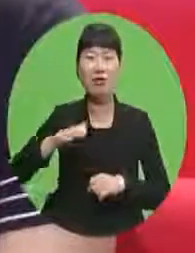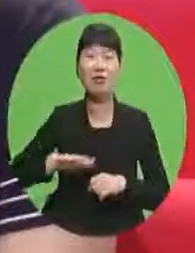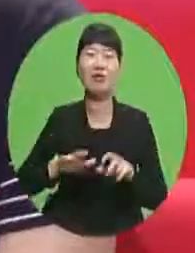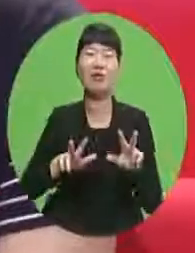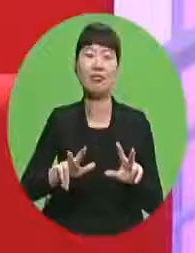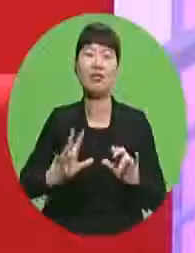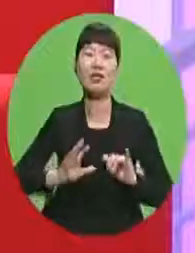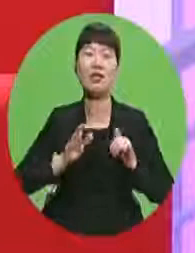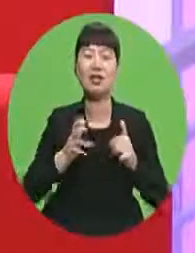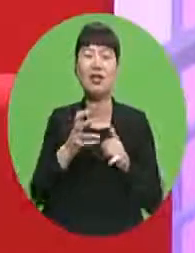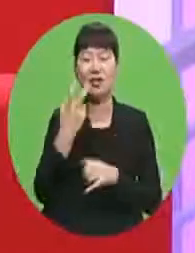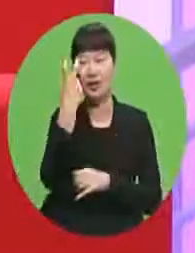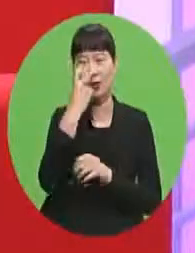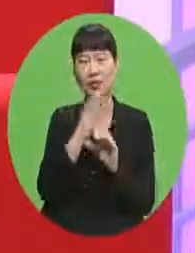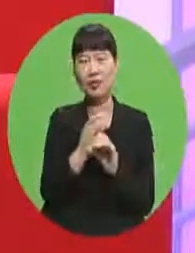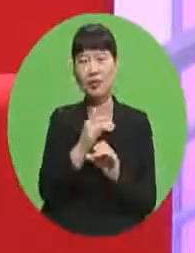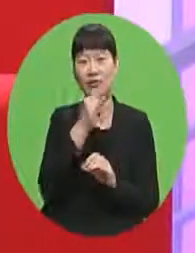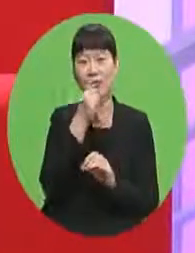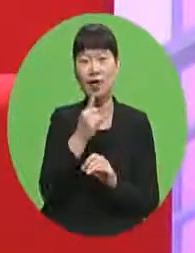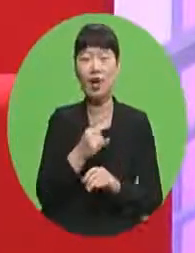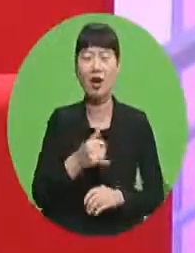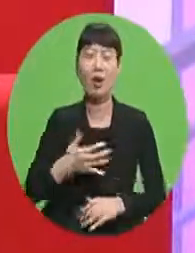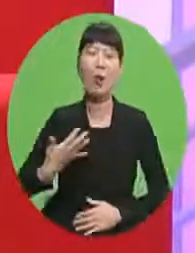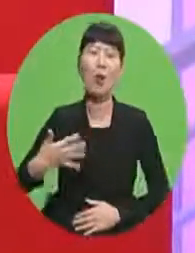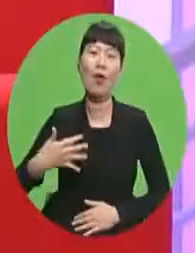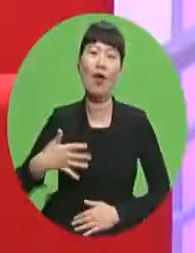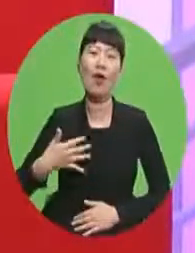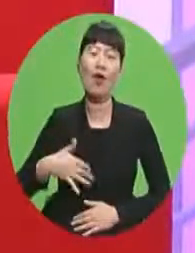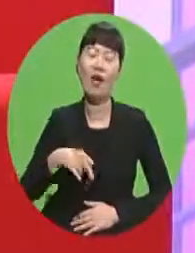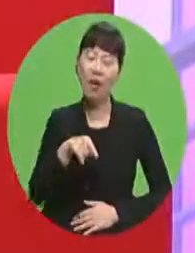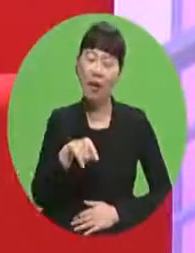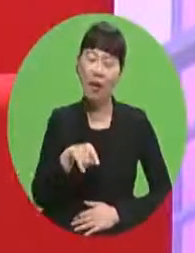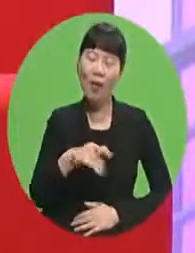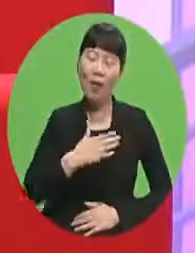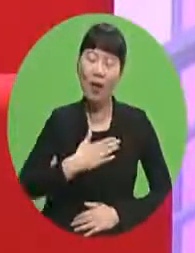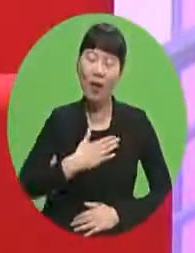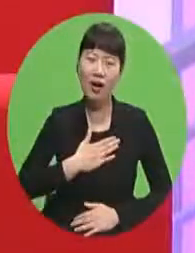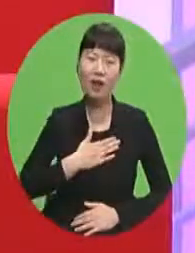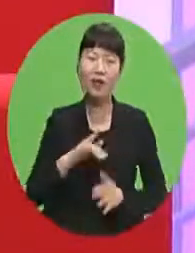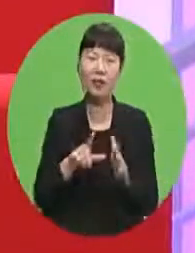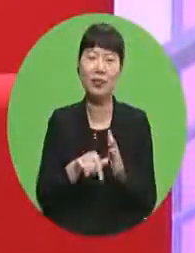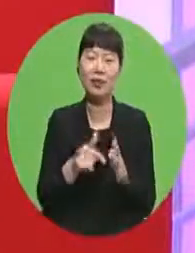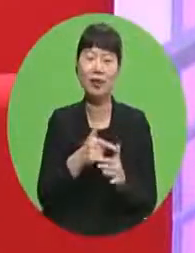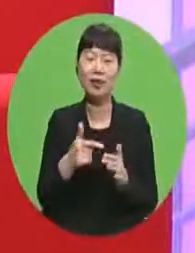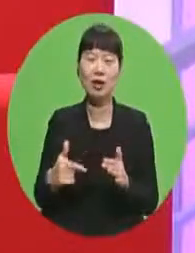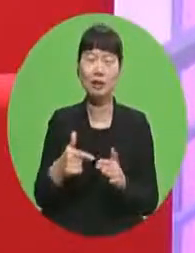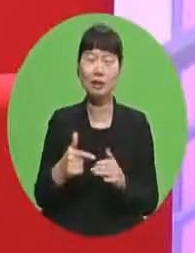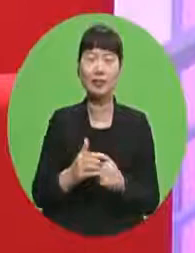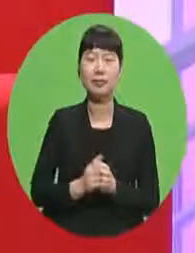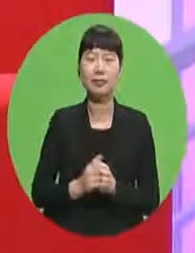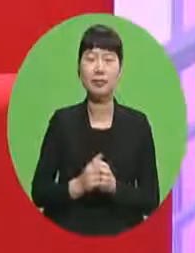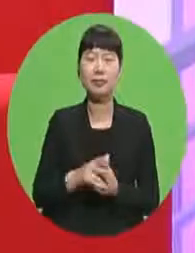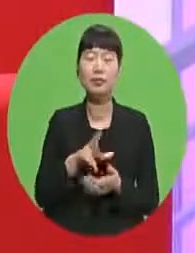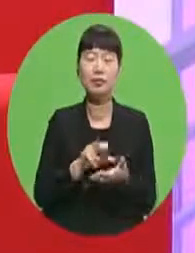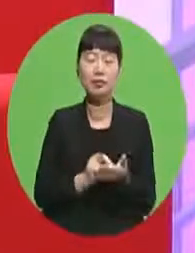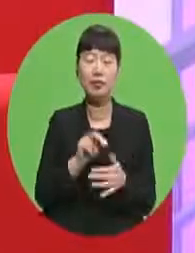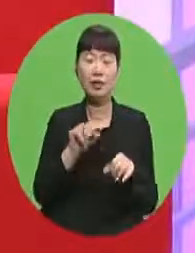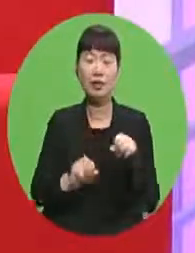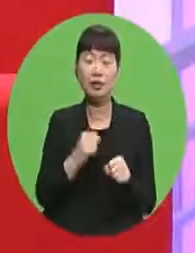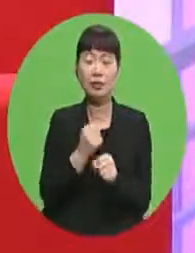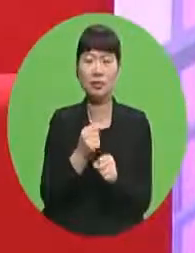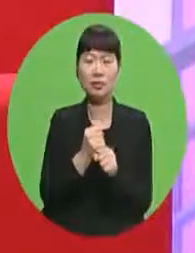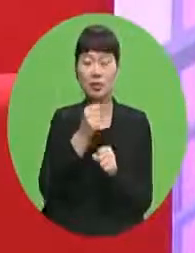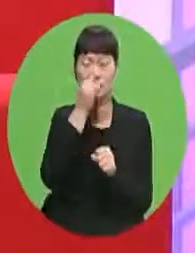세상을 탐험해요. 탐험하면서 와 이게 이런 거네 이제 한다고요. 그래서 이때는 너무 아이를 그 문제 행동화